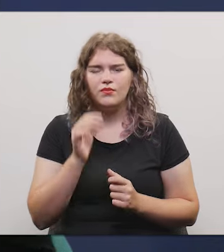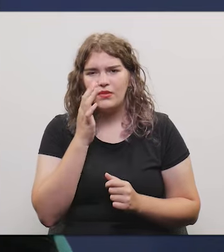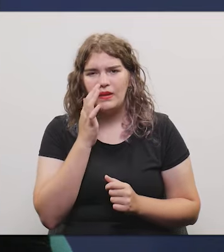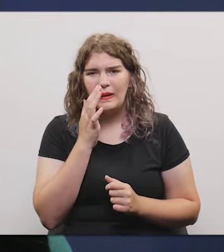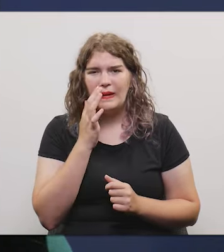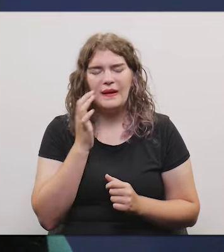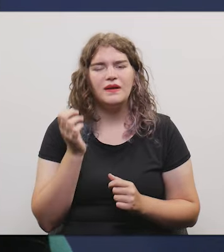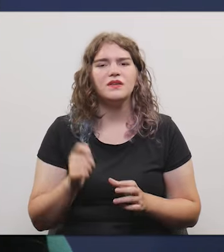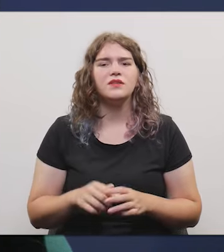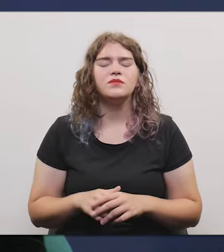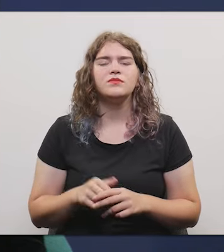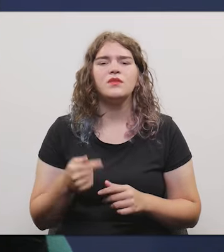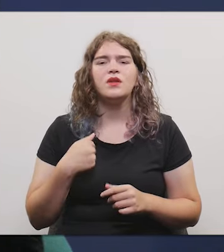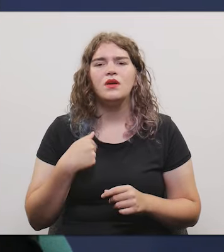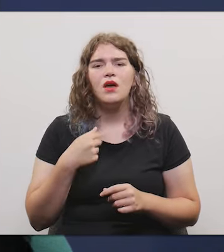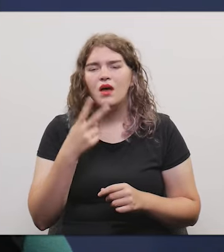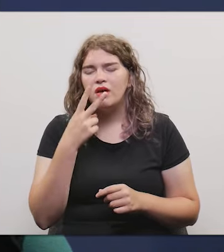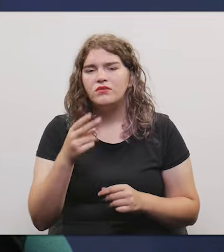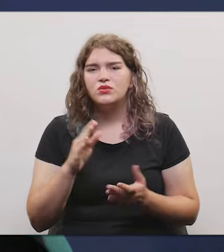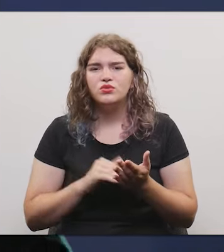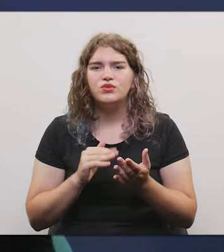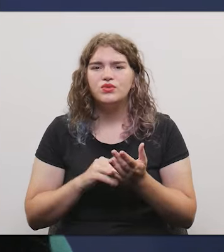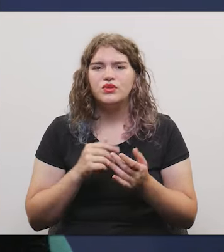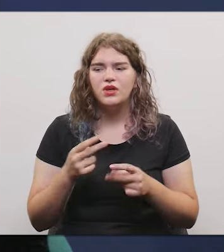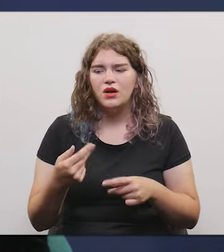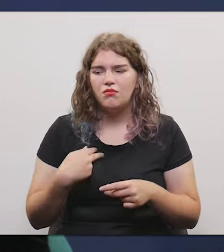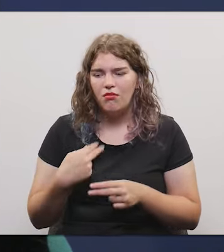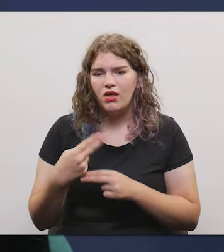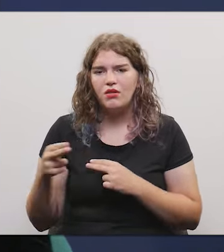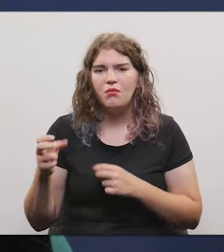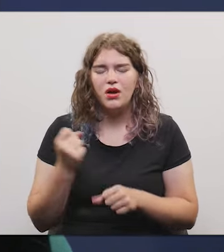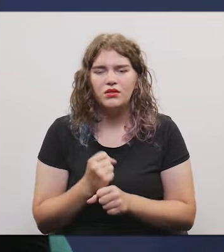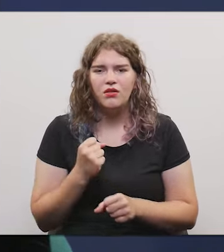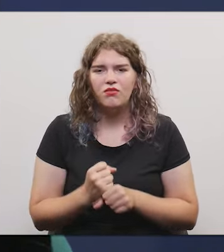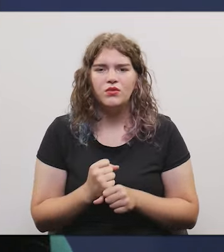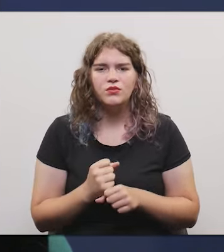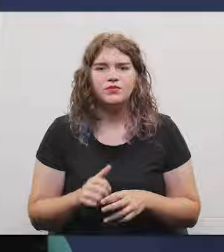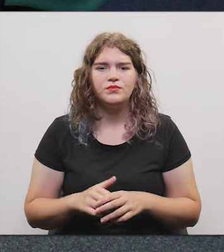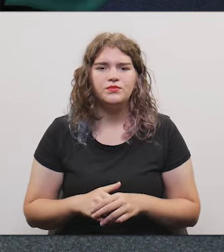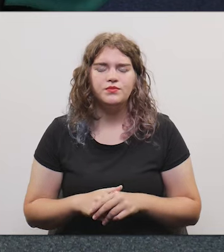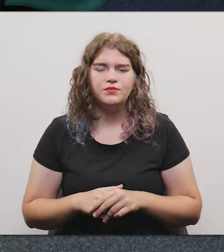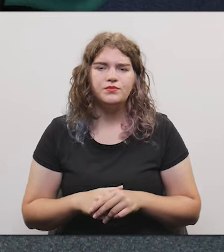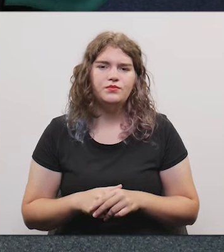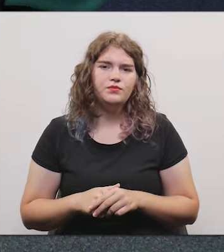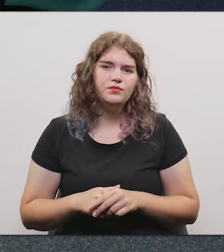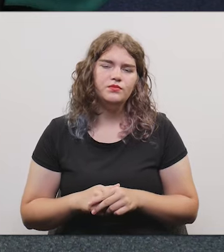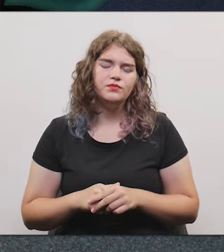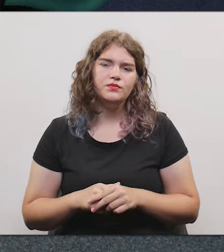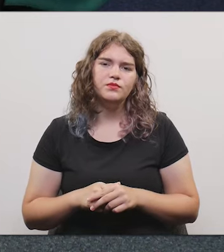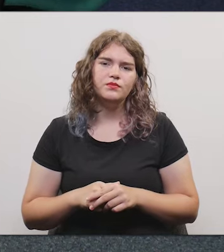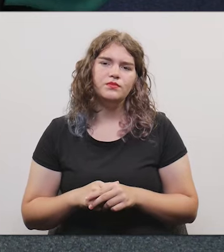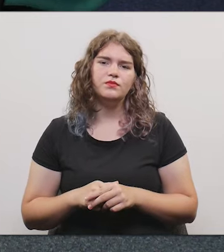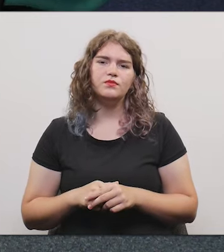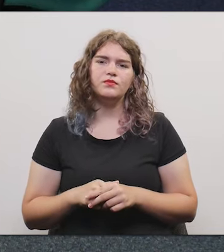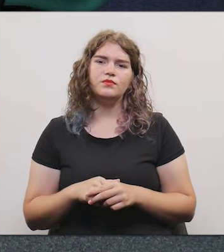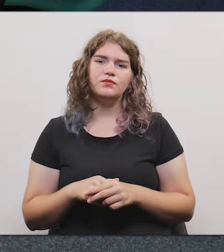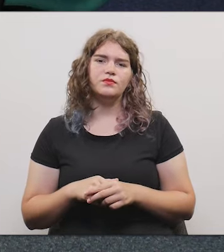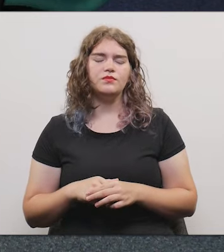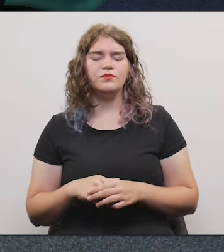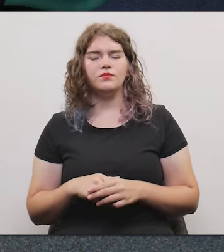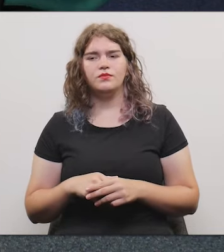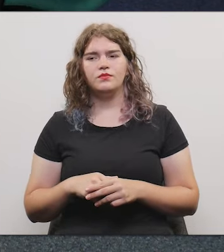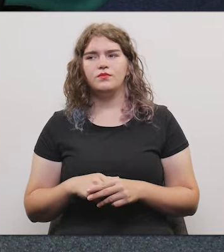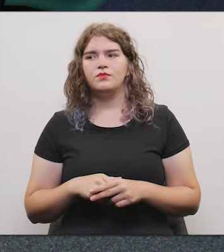ați învățat din slujirea lor și, da, cel puțin în cazul tău, ai dus-o mai departe. Da, da, așa e. Așa